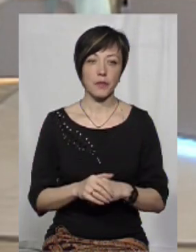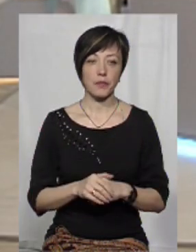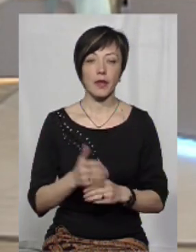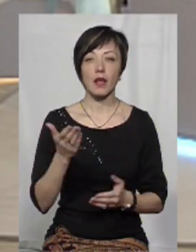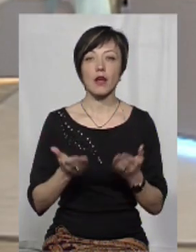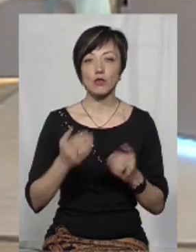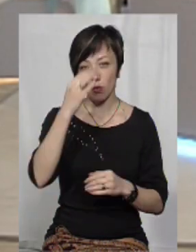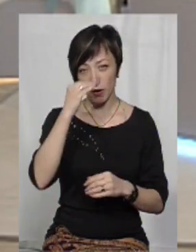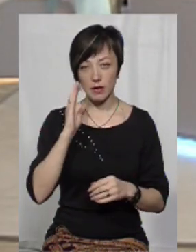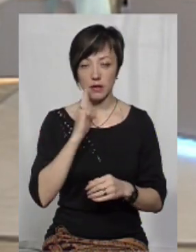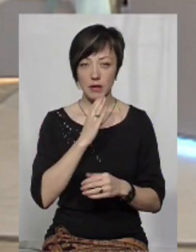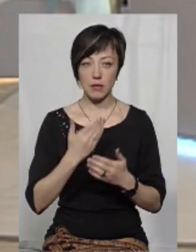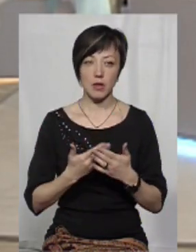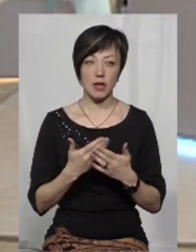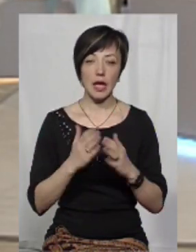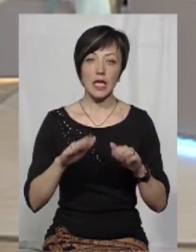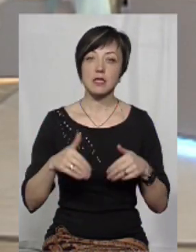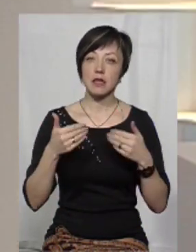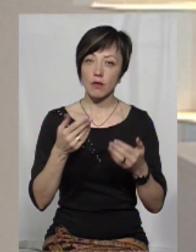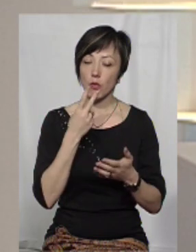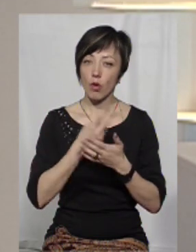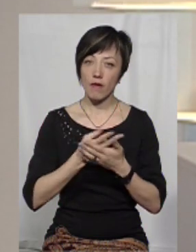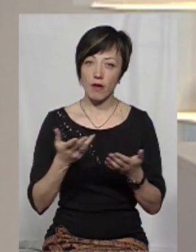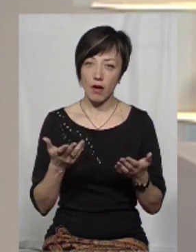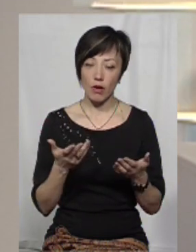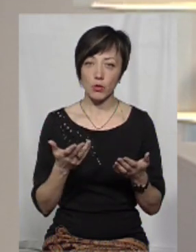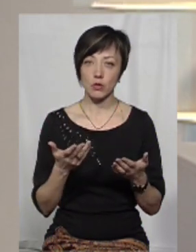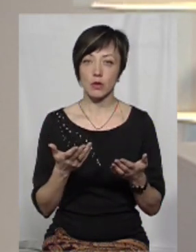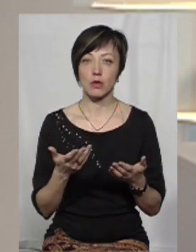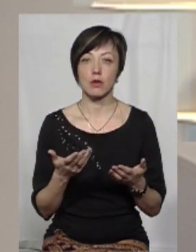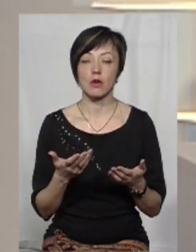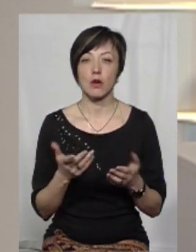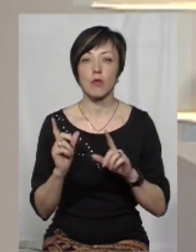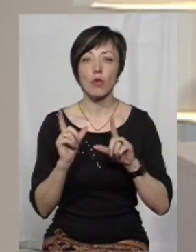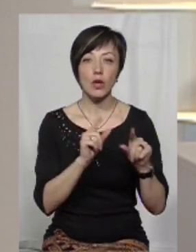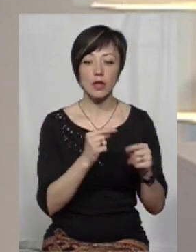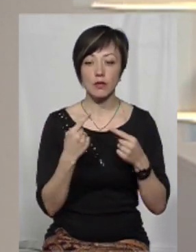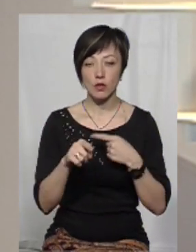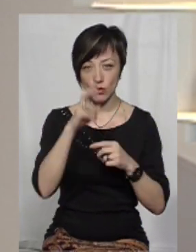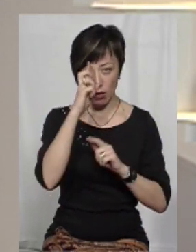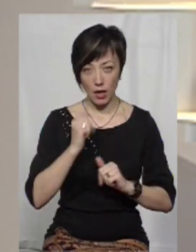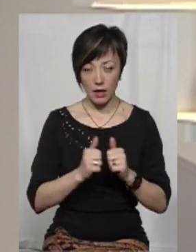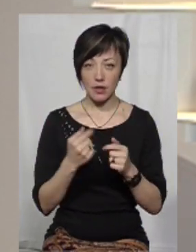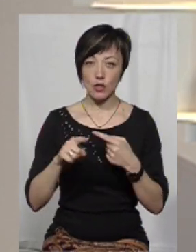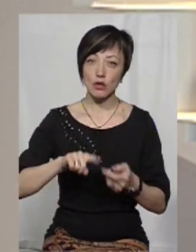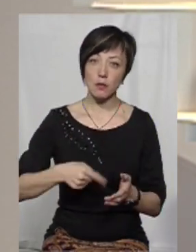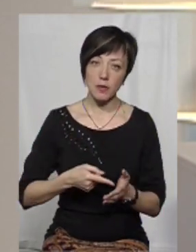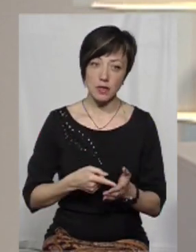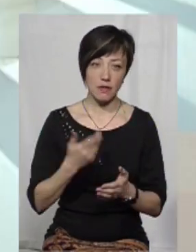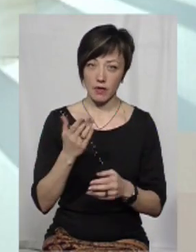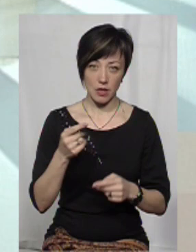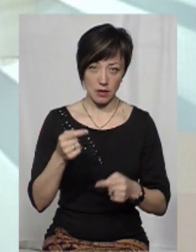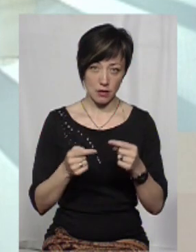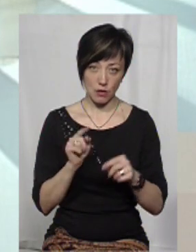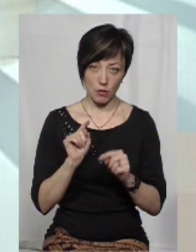якщо батьки таку ініціативу проявляють поїхати в іншу країну, в інше місто, ви